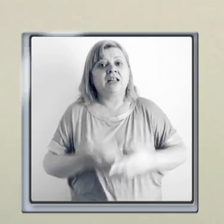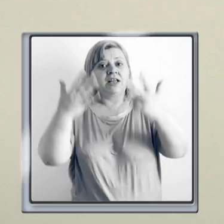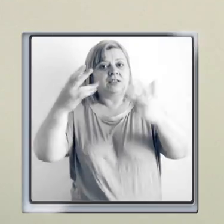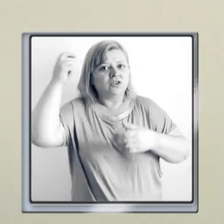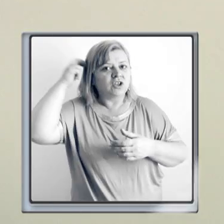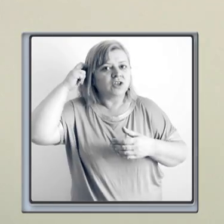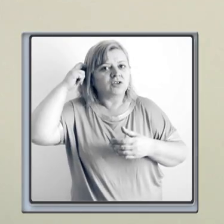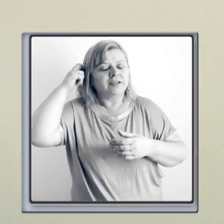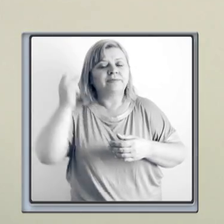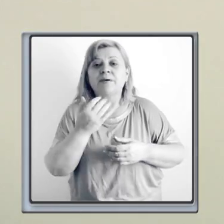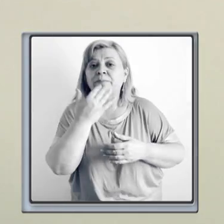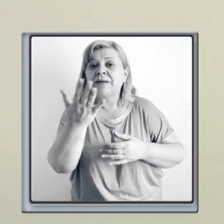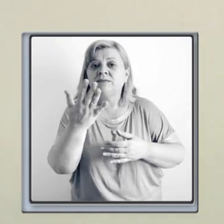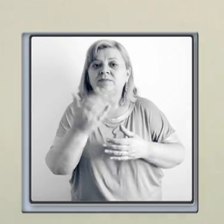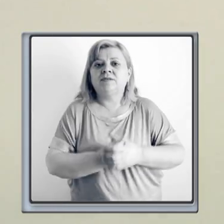Brandaj.